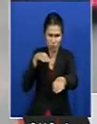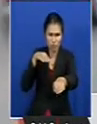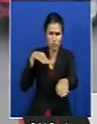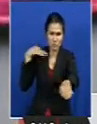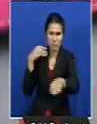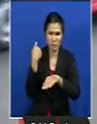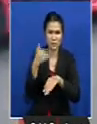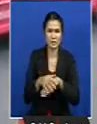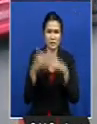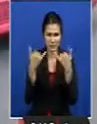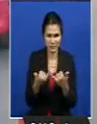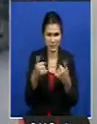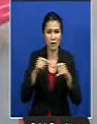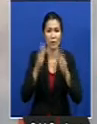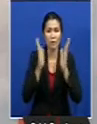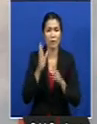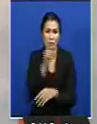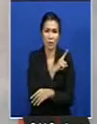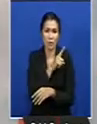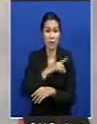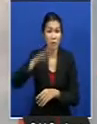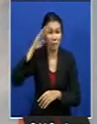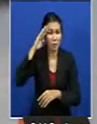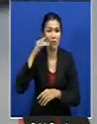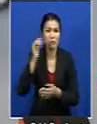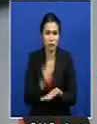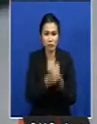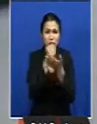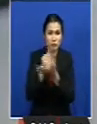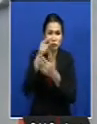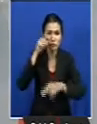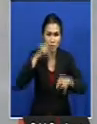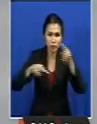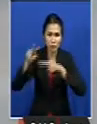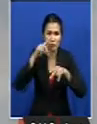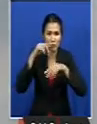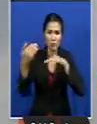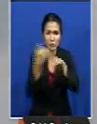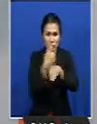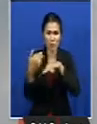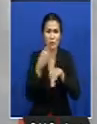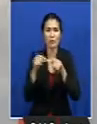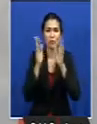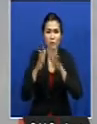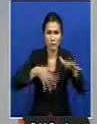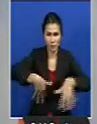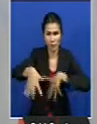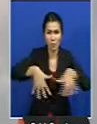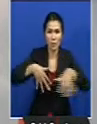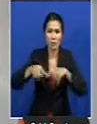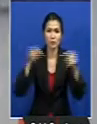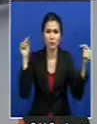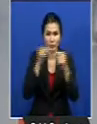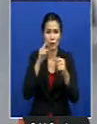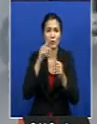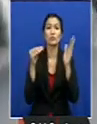1กิโลเมตรนะครับในขณะที่เจ้าหน้าที่จราจรตอนนี้ก็อำนวยความสะดวกในเรื่องของเส้นทางการจราจรสำหรับประชาชนที่จะเดินทางเข้าม